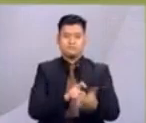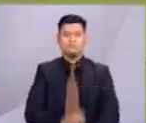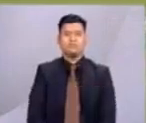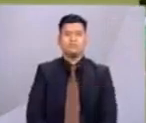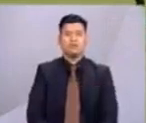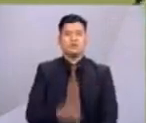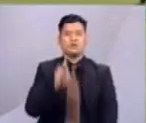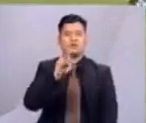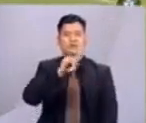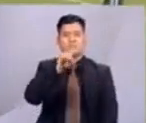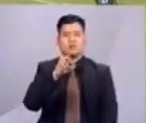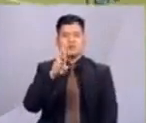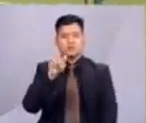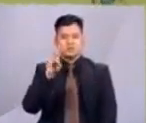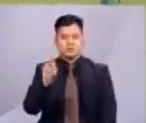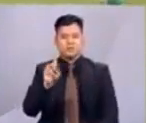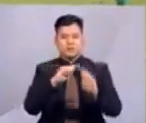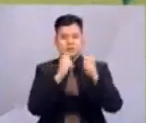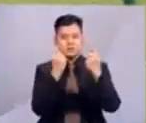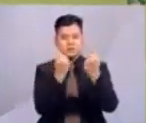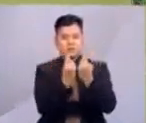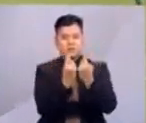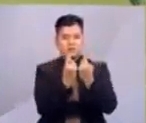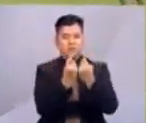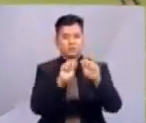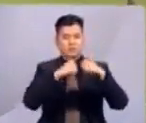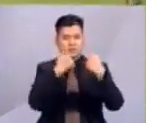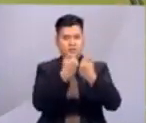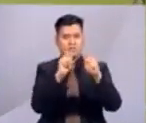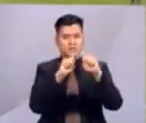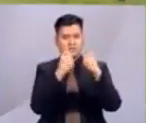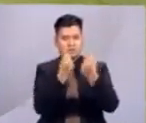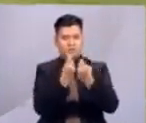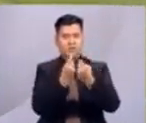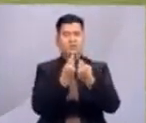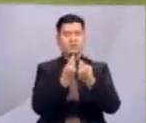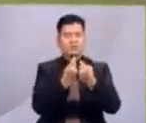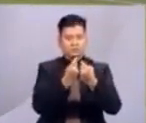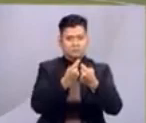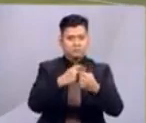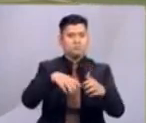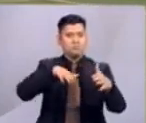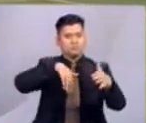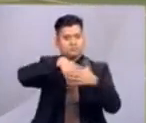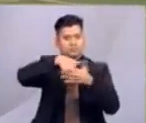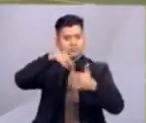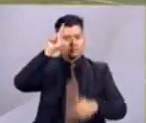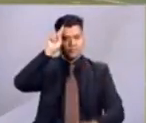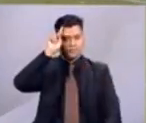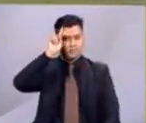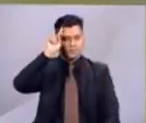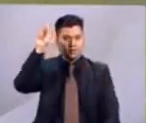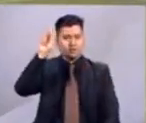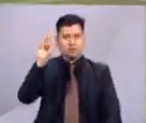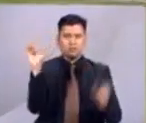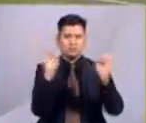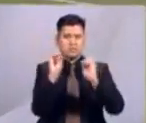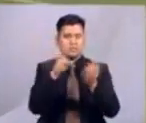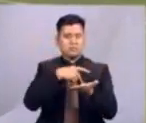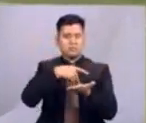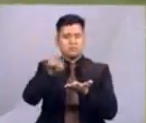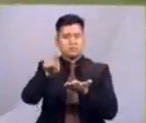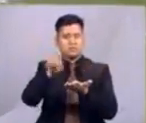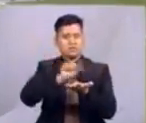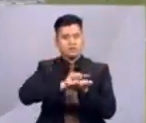Hai amrizon berkaca oval juga tidak mengindahkan arahan dikeluarkan Persatuan bola sepak Malaysia FM sebelum ini Badan